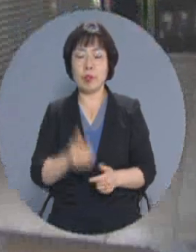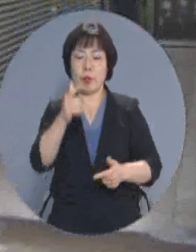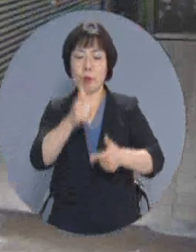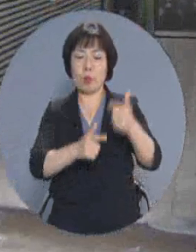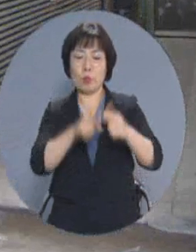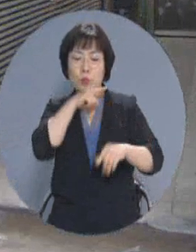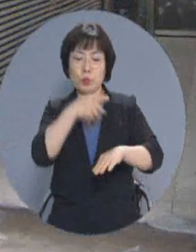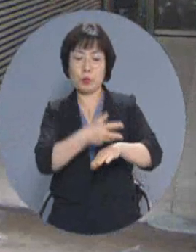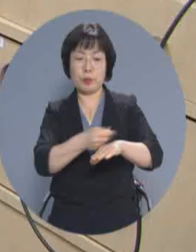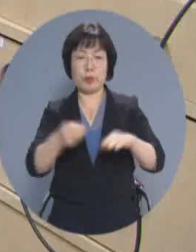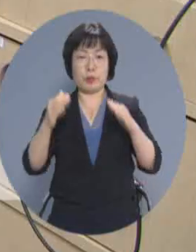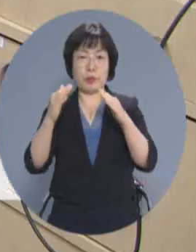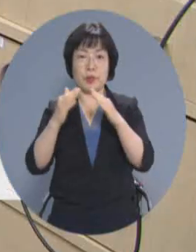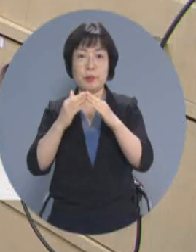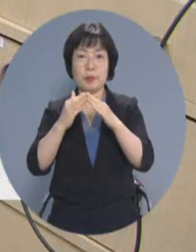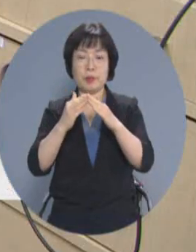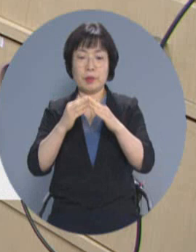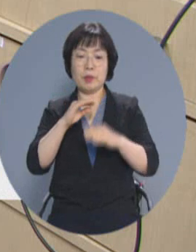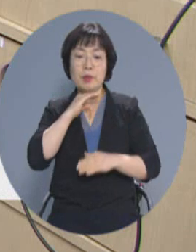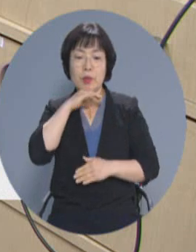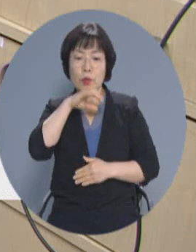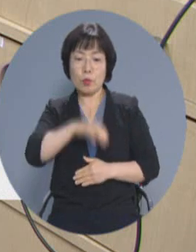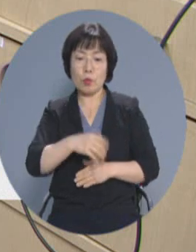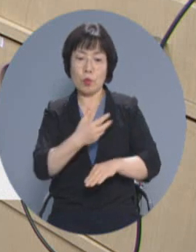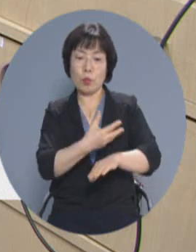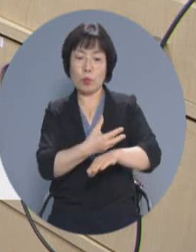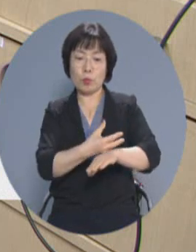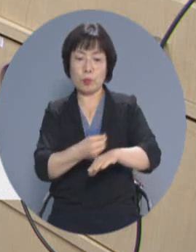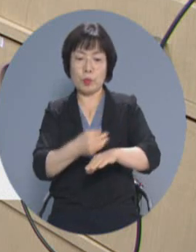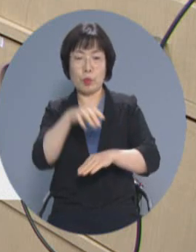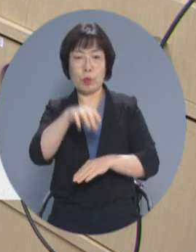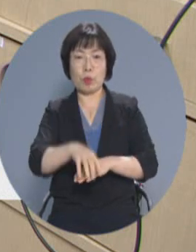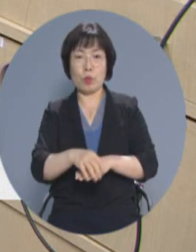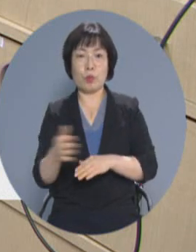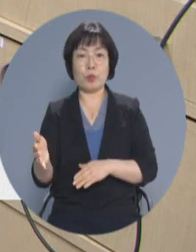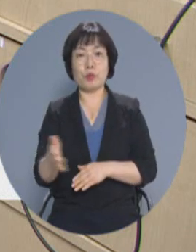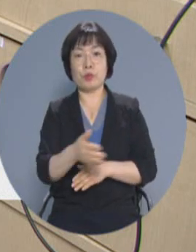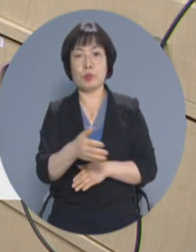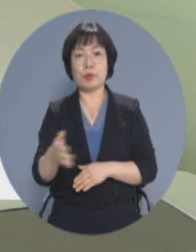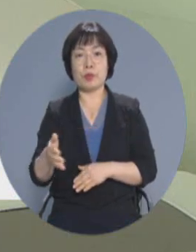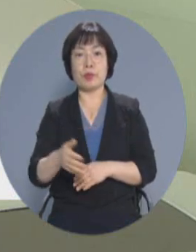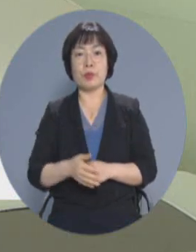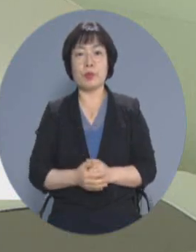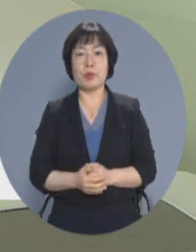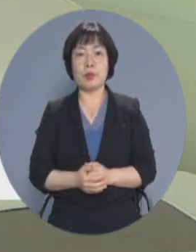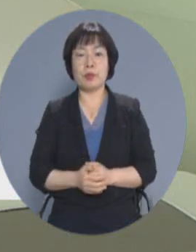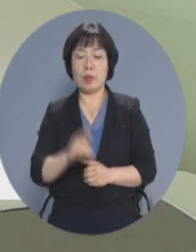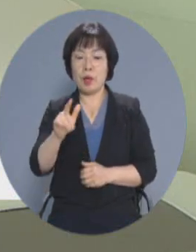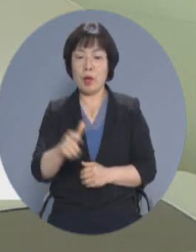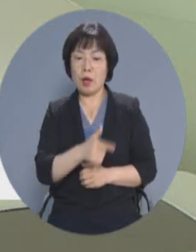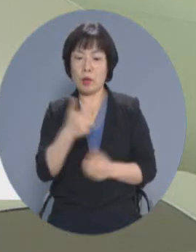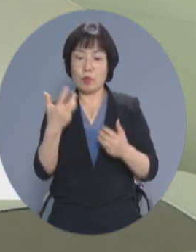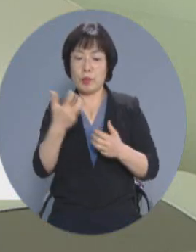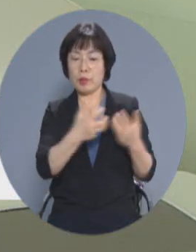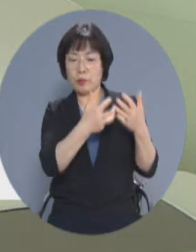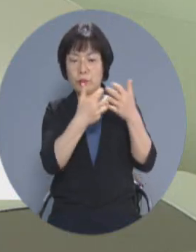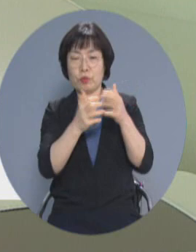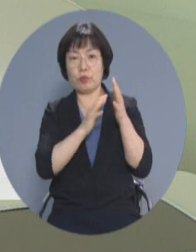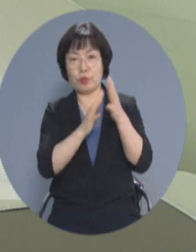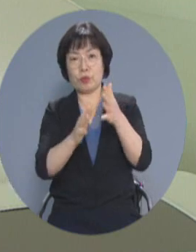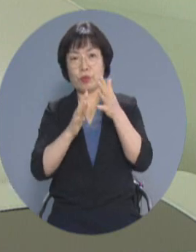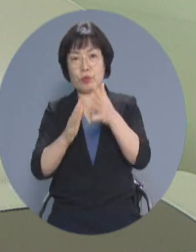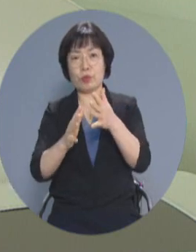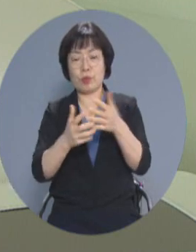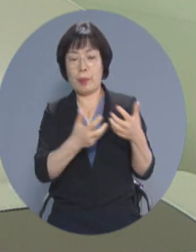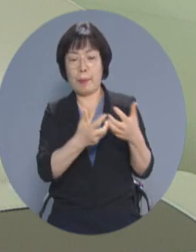목포의 한 헌혈의 집. 대기 장소와 헌혈의자가 대부분 텅 비었습니다. 하루 80명까지 몰려 헌혈의